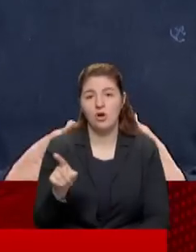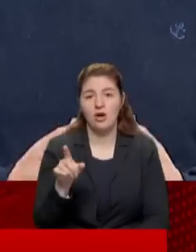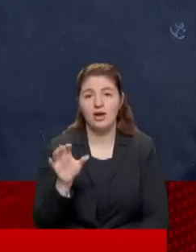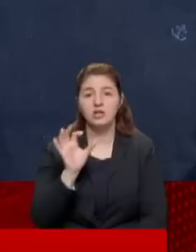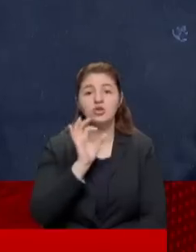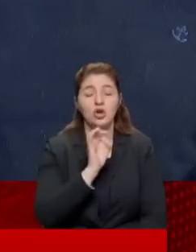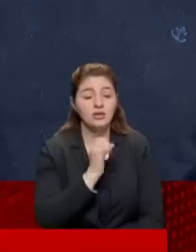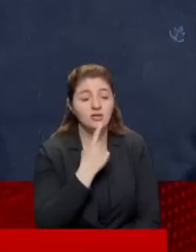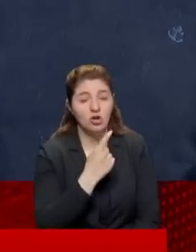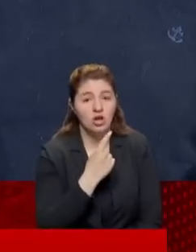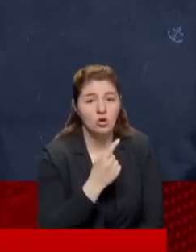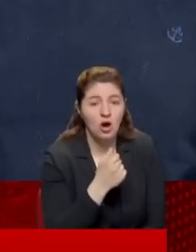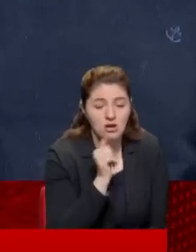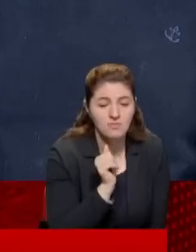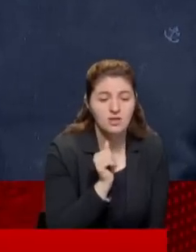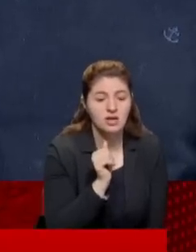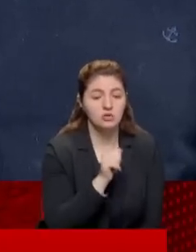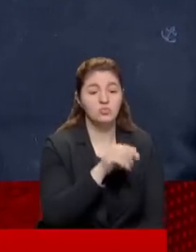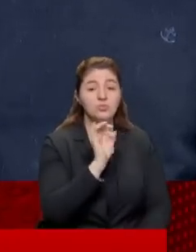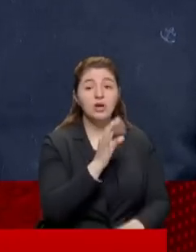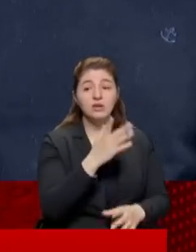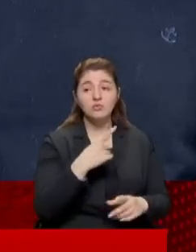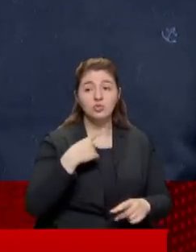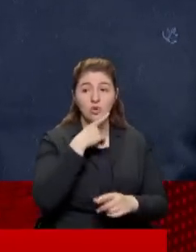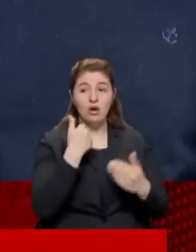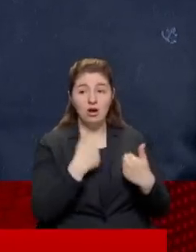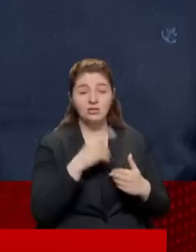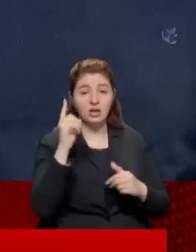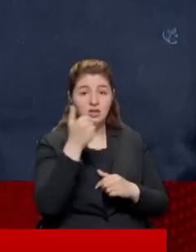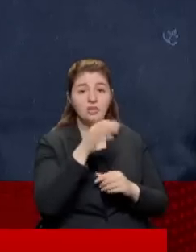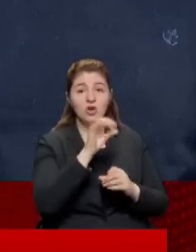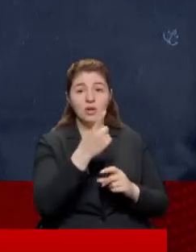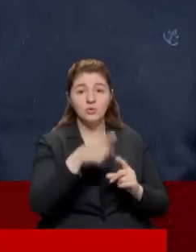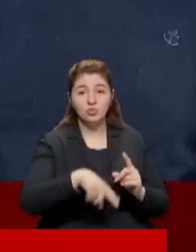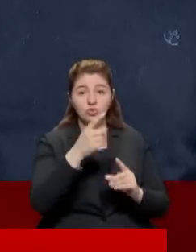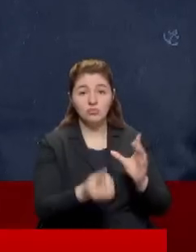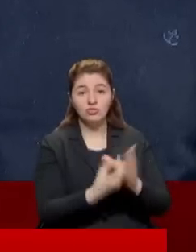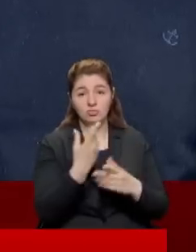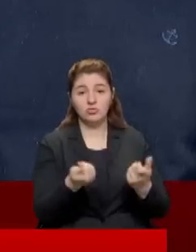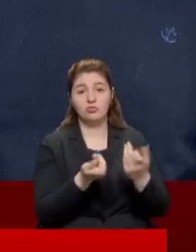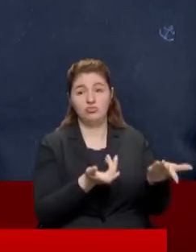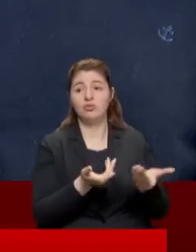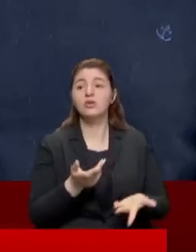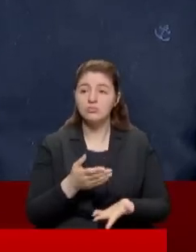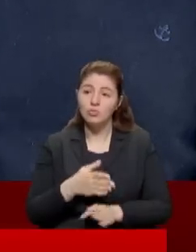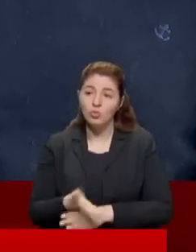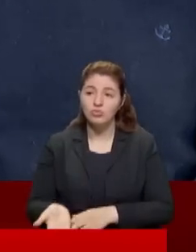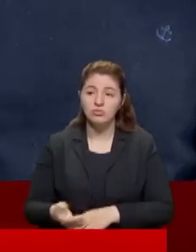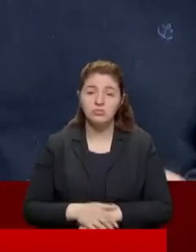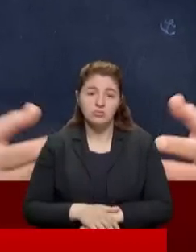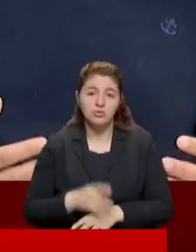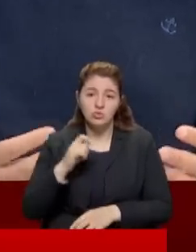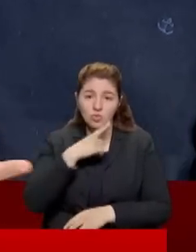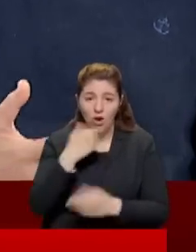Şöyle de deniliyor Bekir abi, ya bu kadar mı zor durumda iktidar da böyle bir gündem yaratmaya çalışıyor? Doğru. Yani